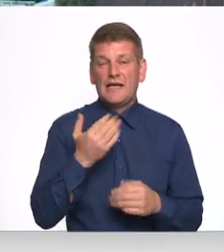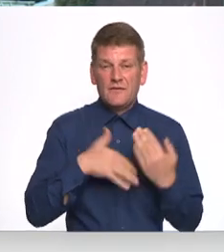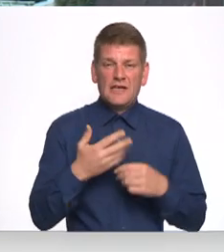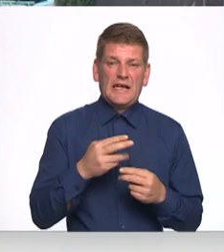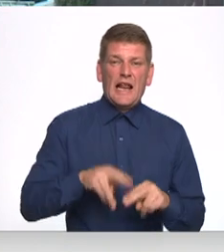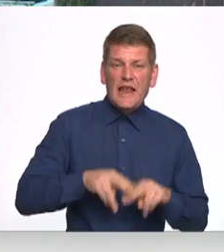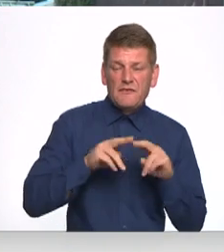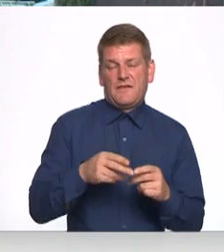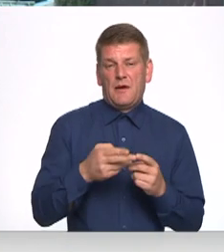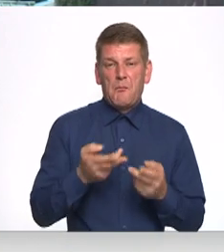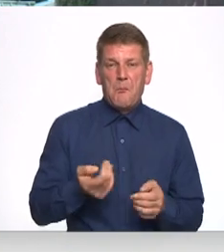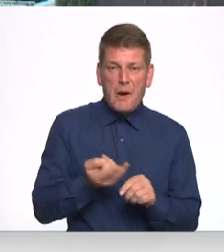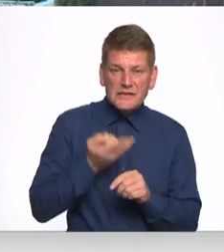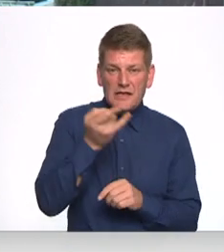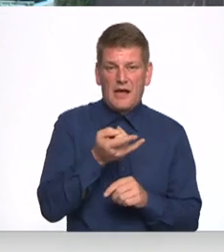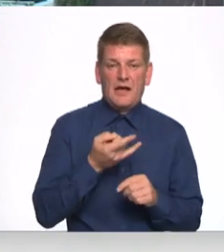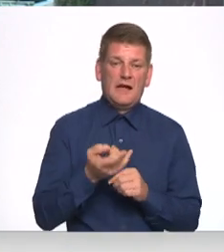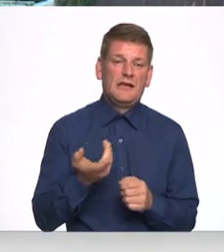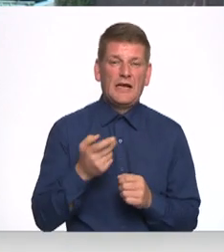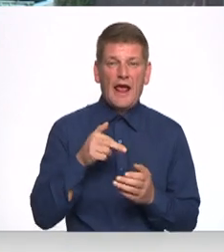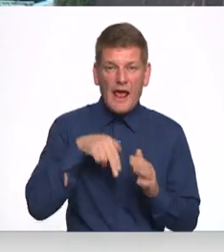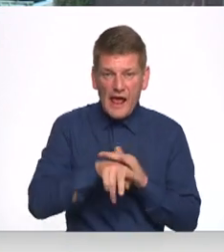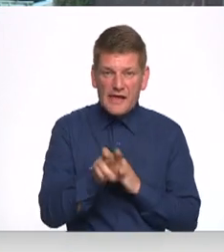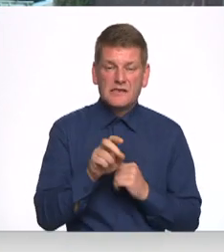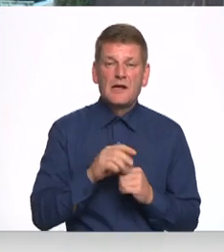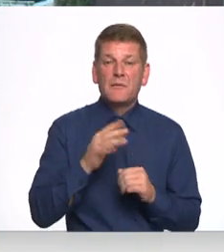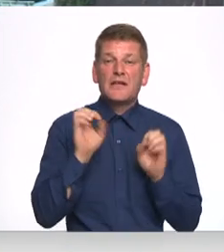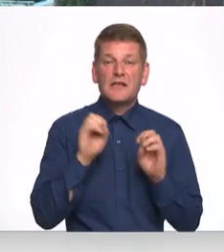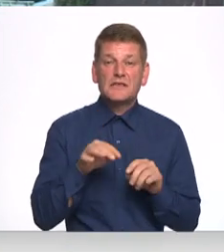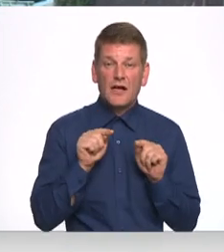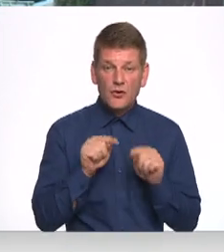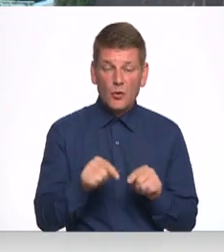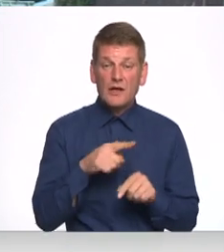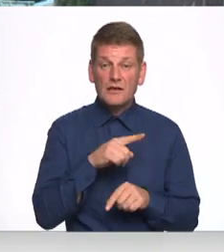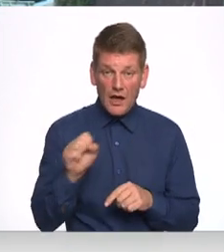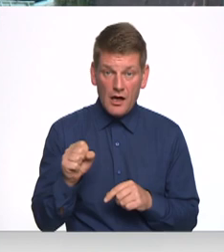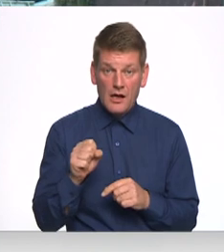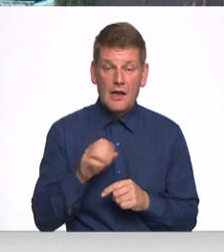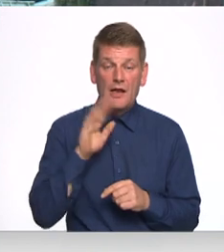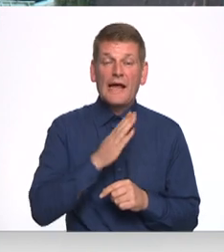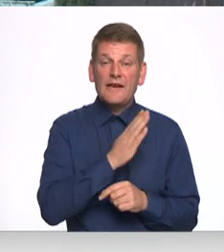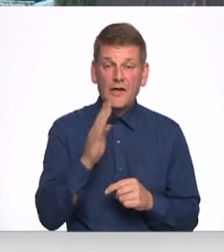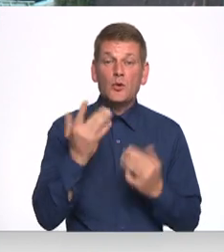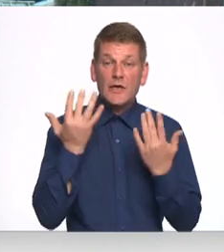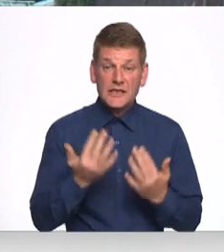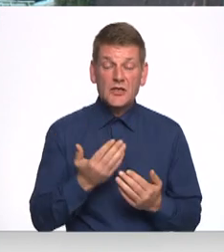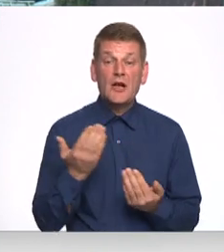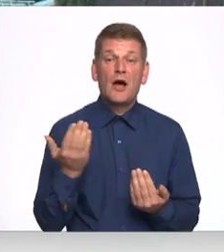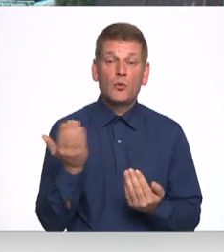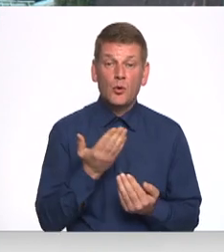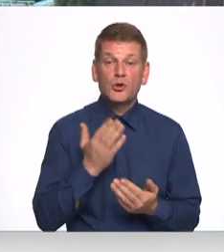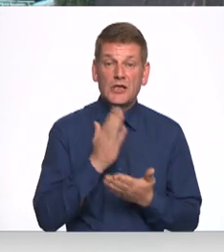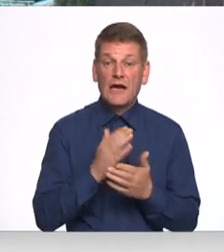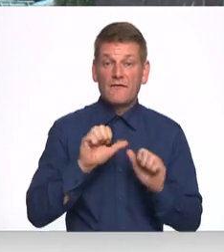speciālajā pacēlāji, speciālās sejas, bet atstāt to tā, lai ikvienu risinājumu, kurš